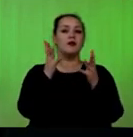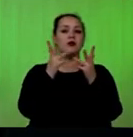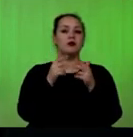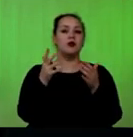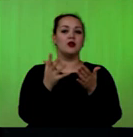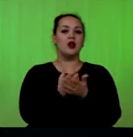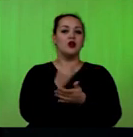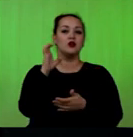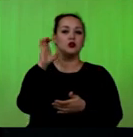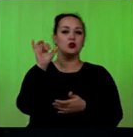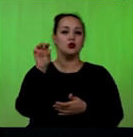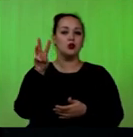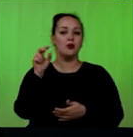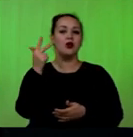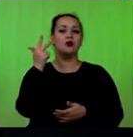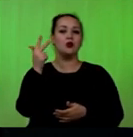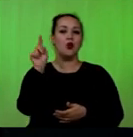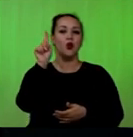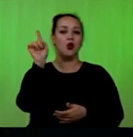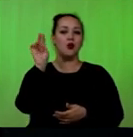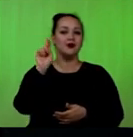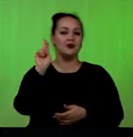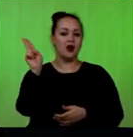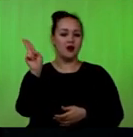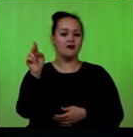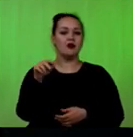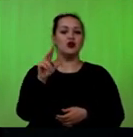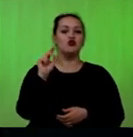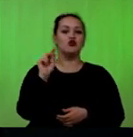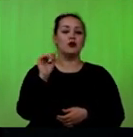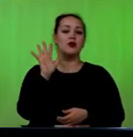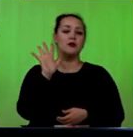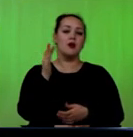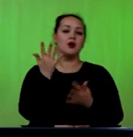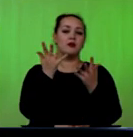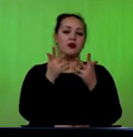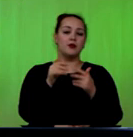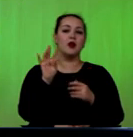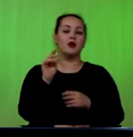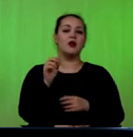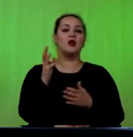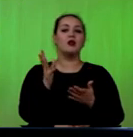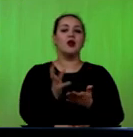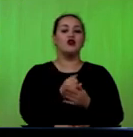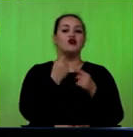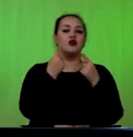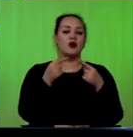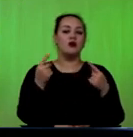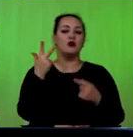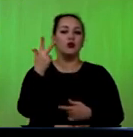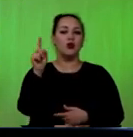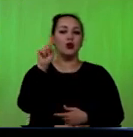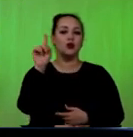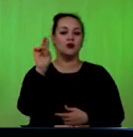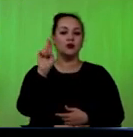суммы трехзначных чисел и 5 примеров на нахождение разности трехзначных